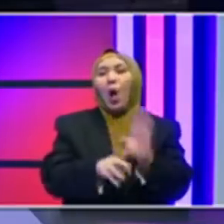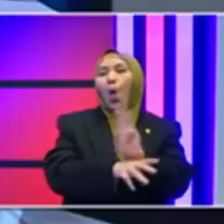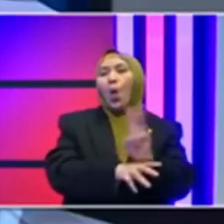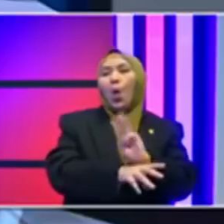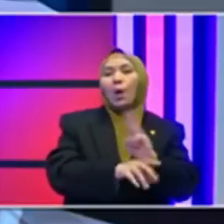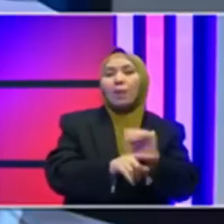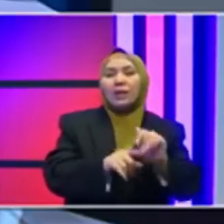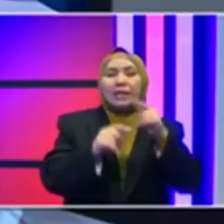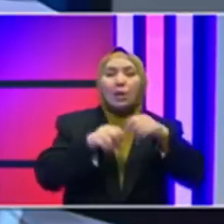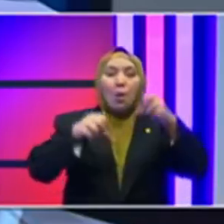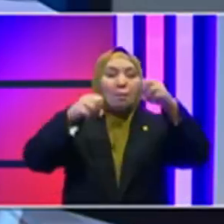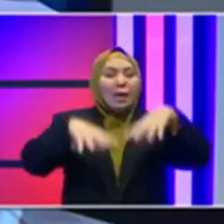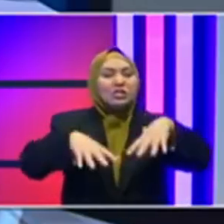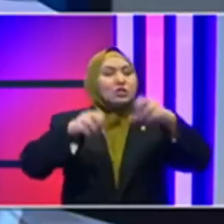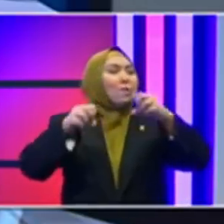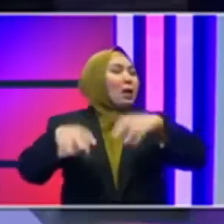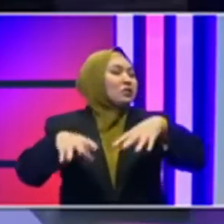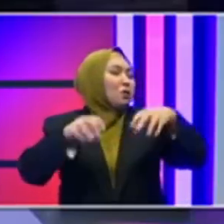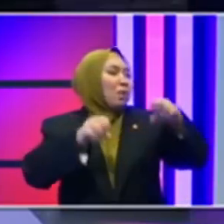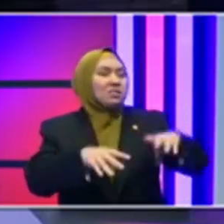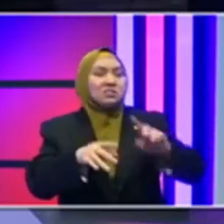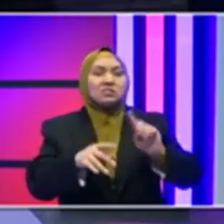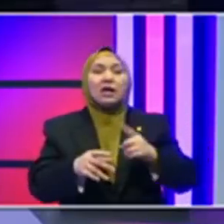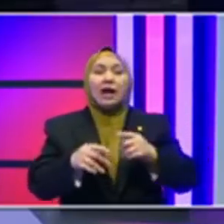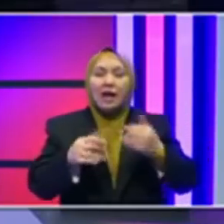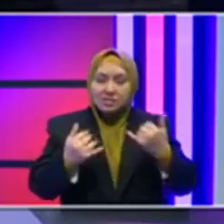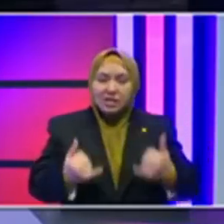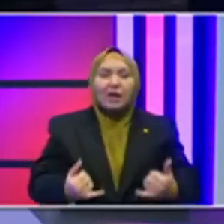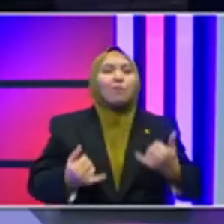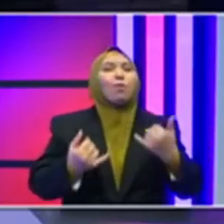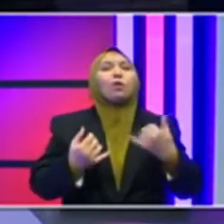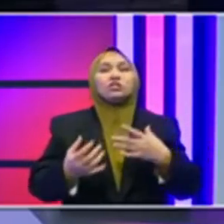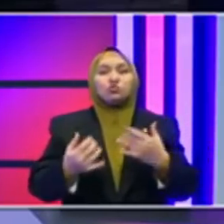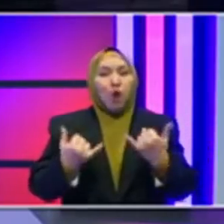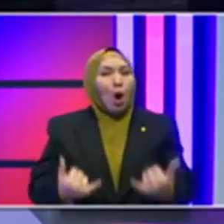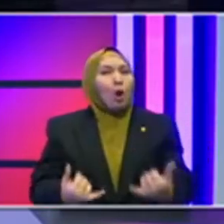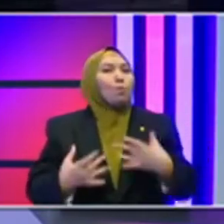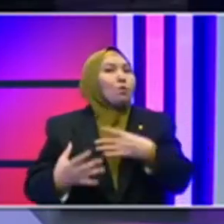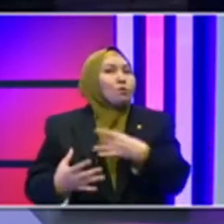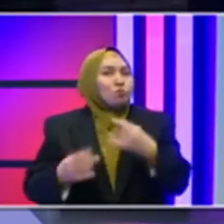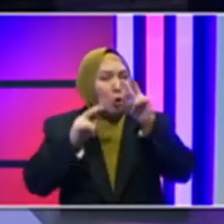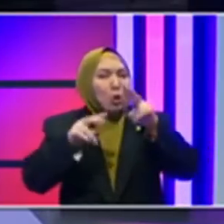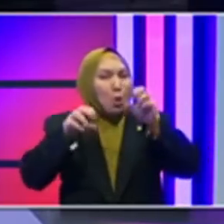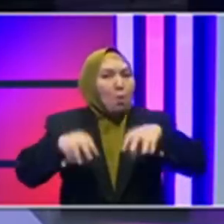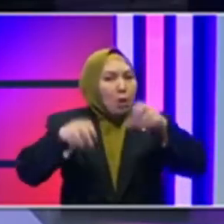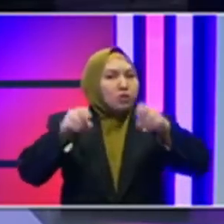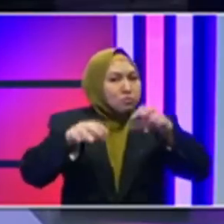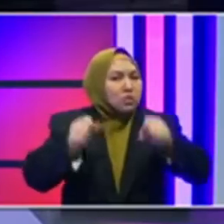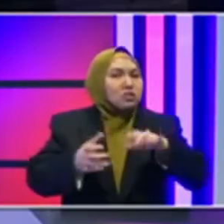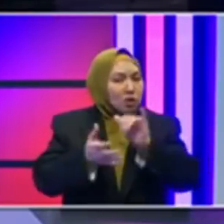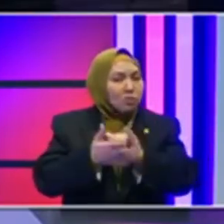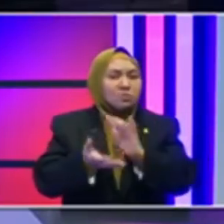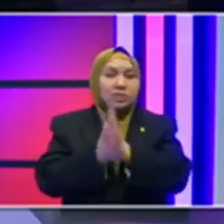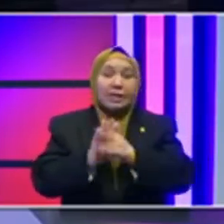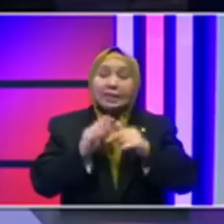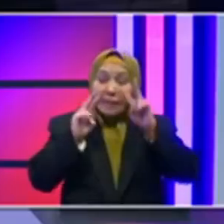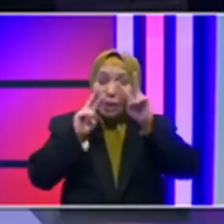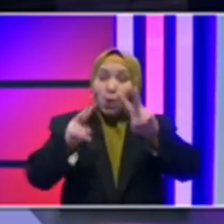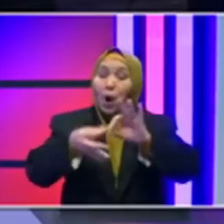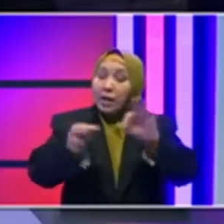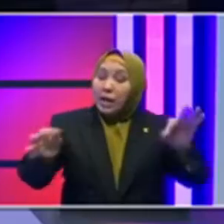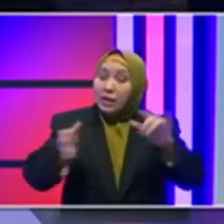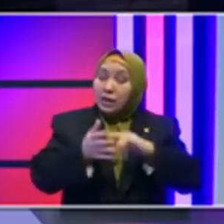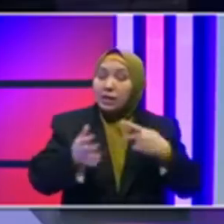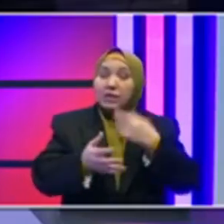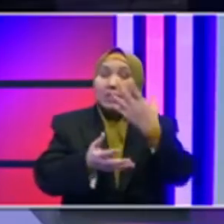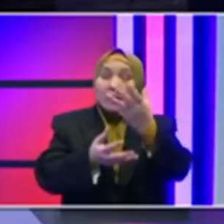Tengo Magic itu alasannya zaman sekarang pun suka juga Magic tersebut dan mungkin kalau ayat ini misalnya kita ambil sedikit